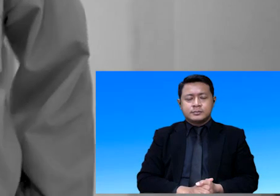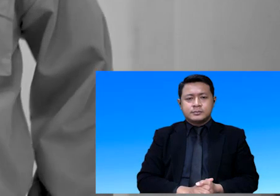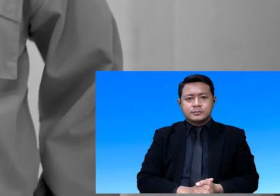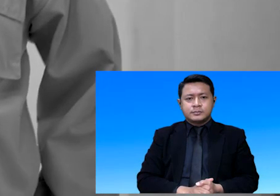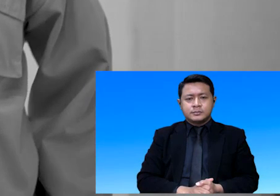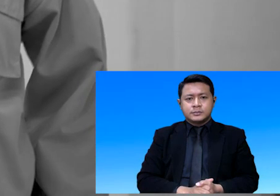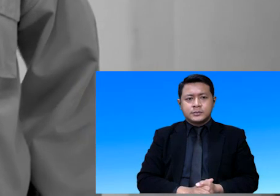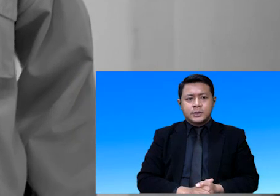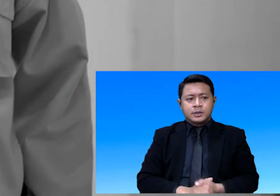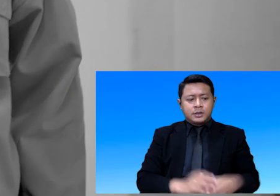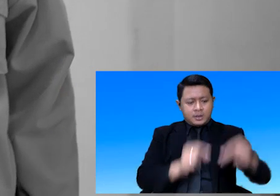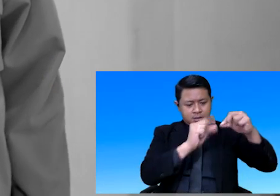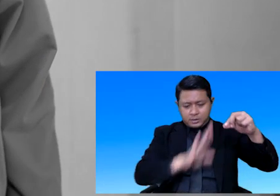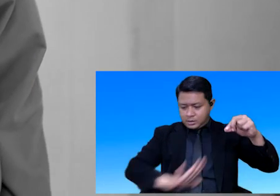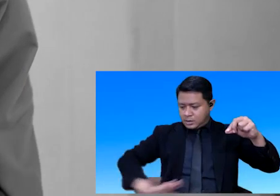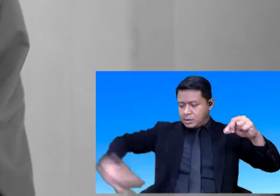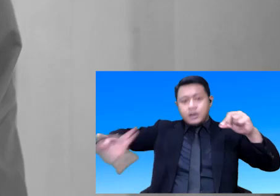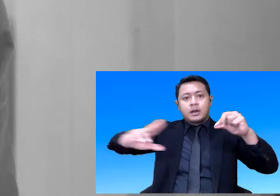tanah airku